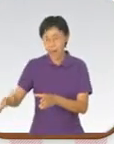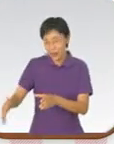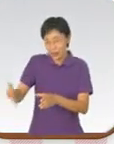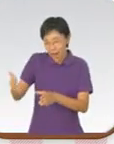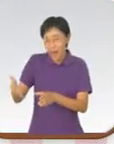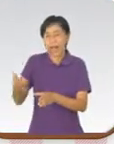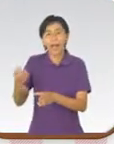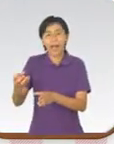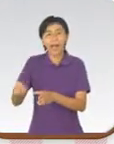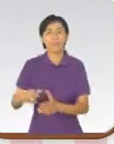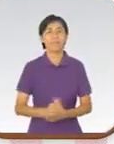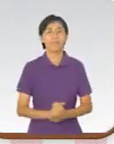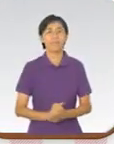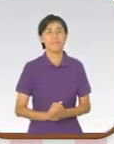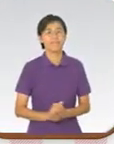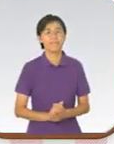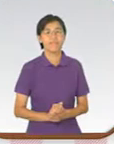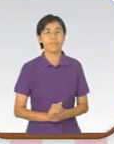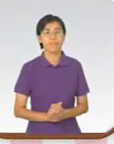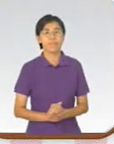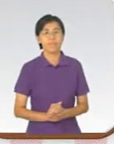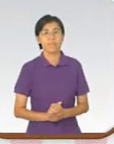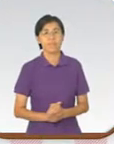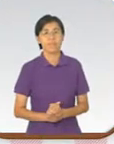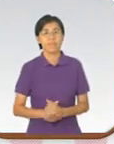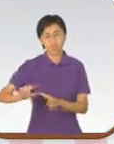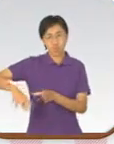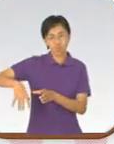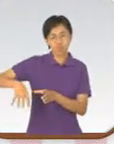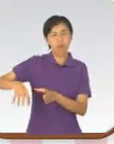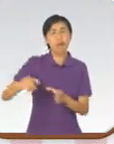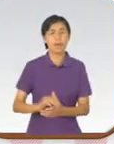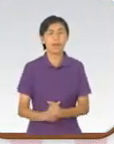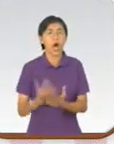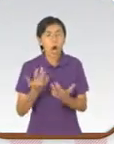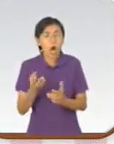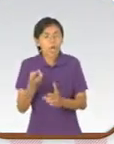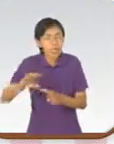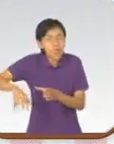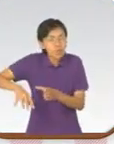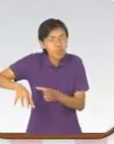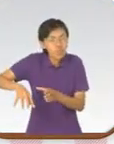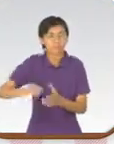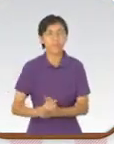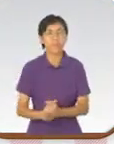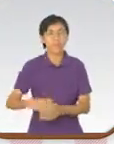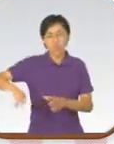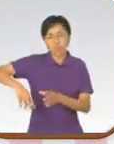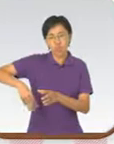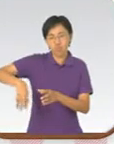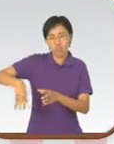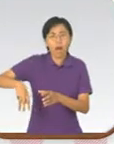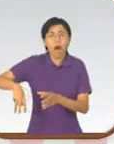ใช่ ใช่อีกนิดนึงจริงๆแล้วก็เกือบได้แล้วค่ะแต่ว่าจะมีบางส่วนที่อยู่ด้านล่างที่บอกว่าเมื่อ